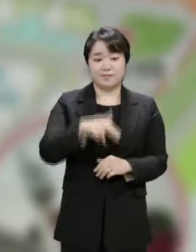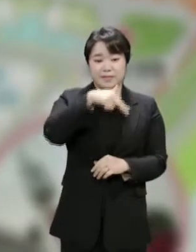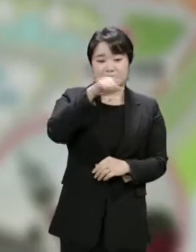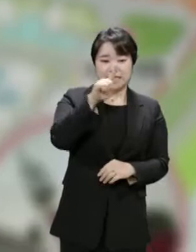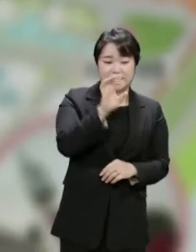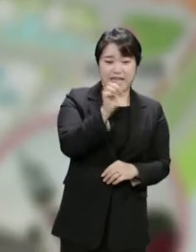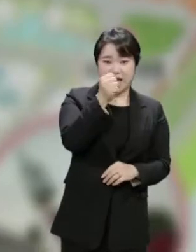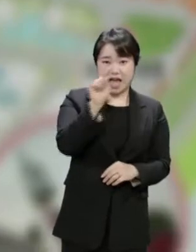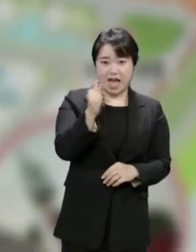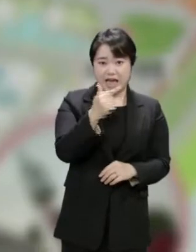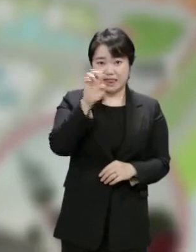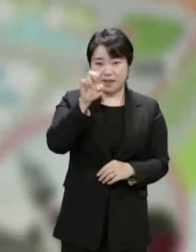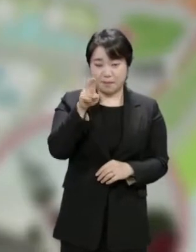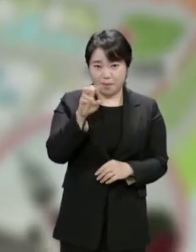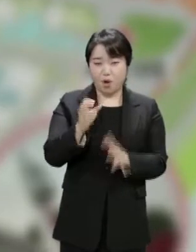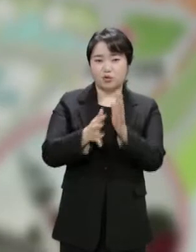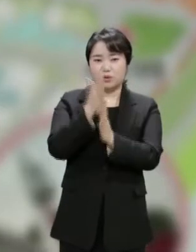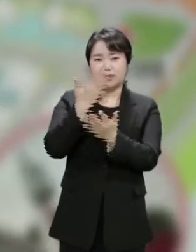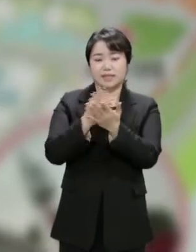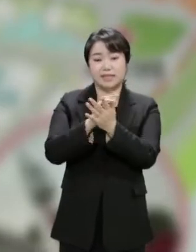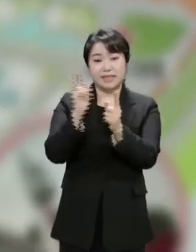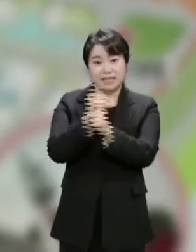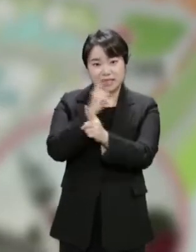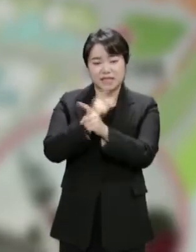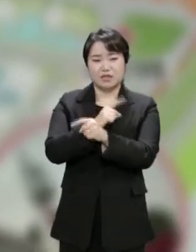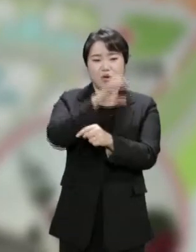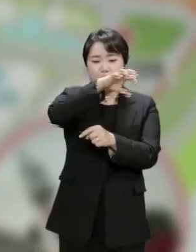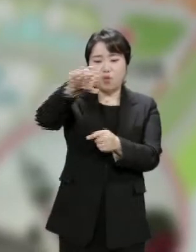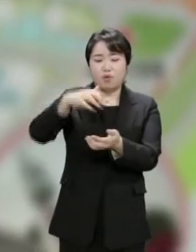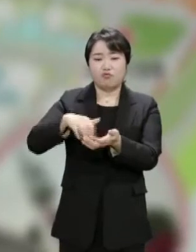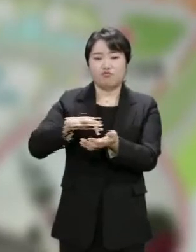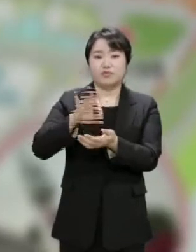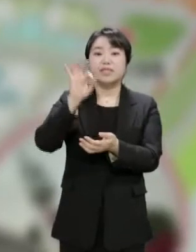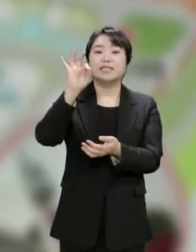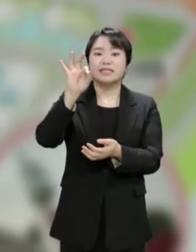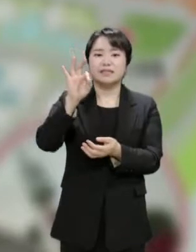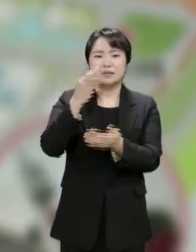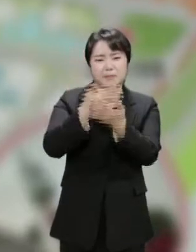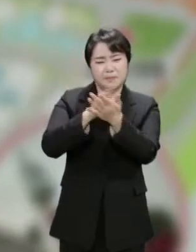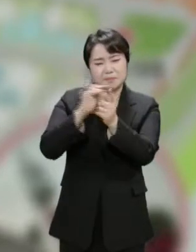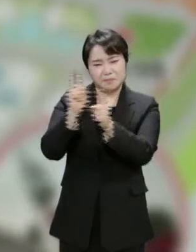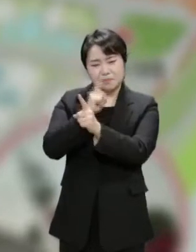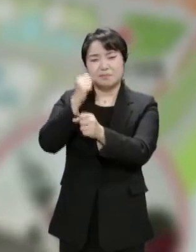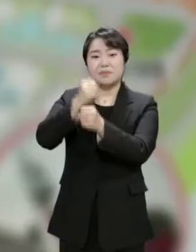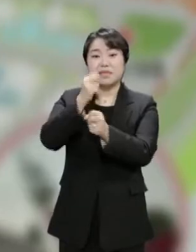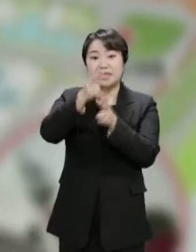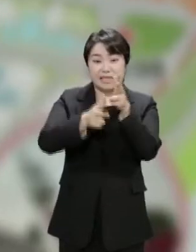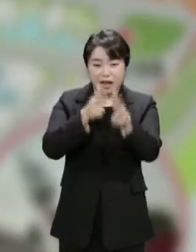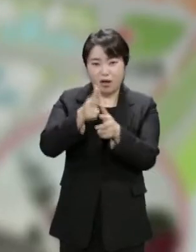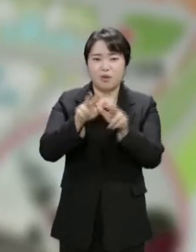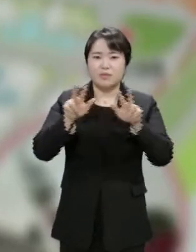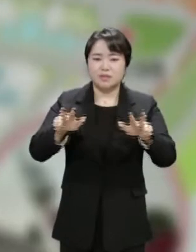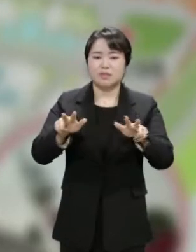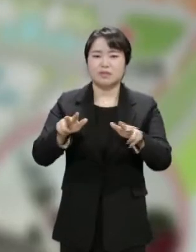장안평 일대 도시재생 일환으로 추진된 10여 개의 굵직한 사업들 가운데 대다수가 현재 진행 중에